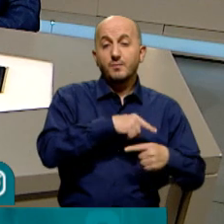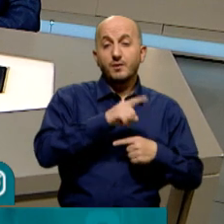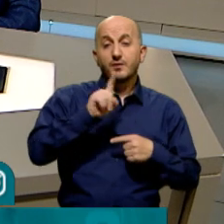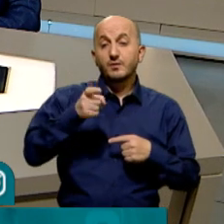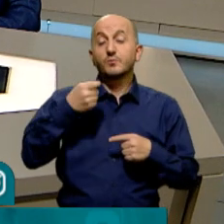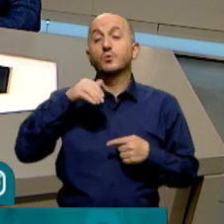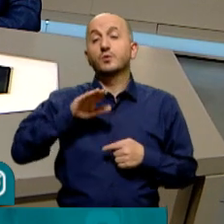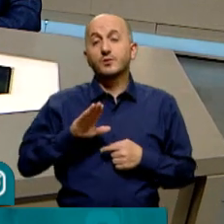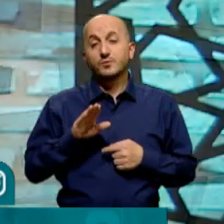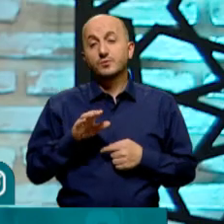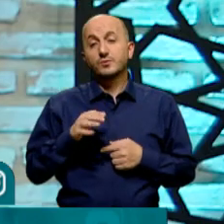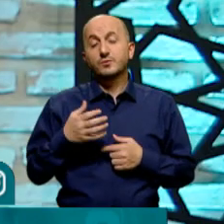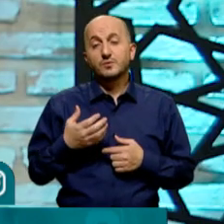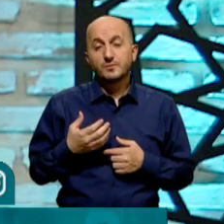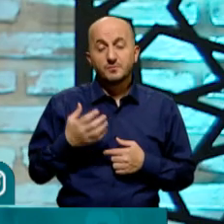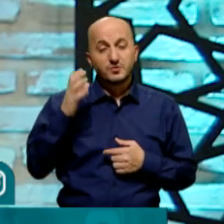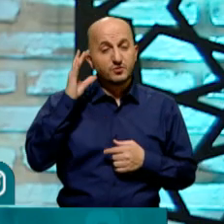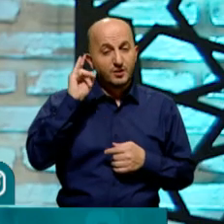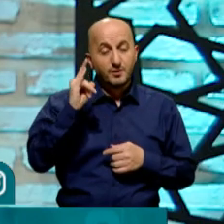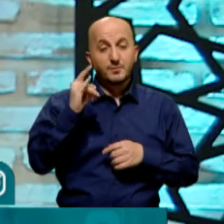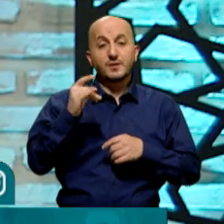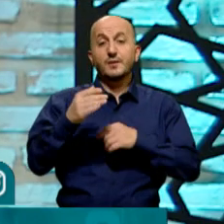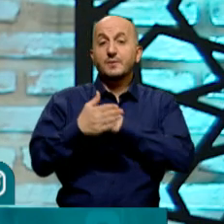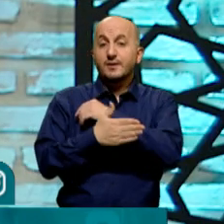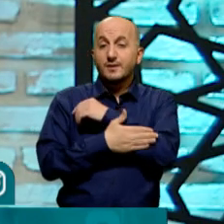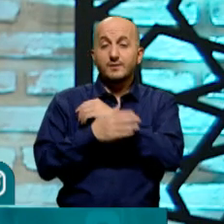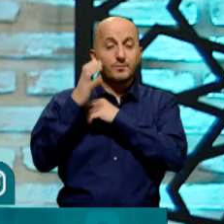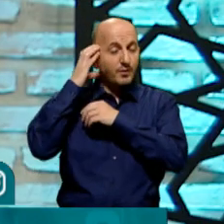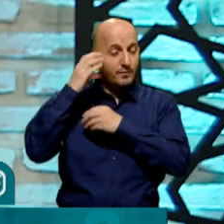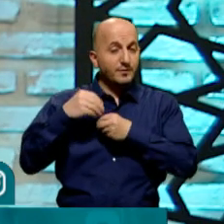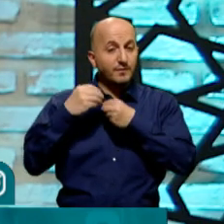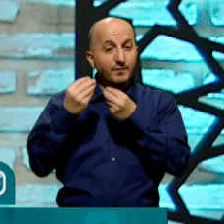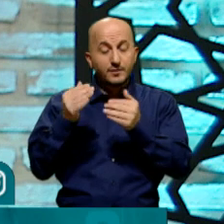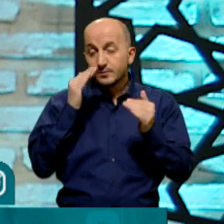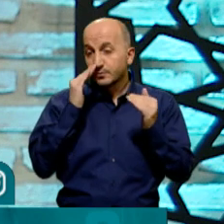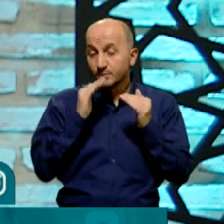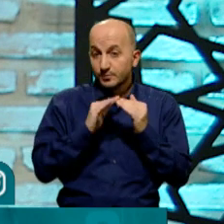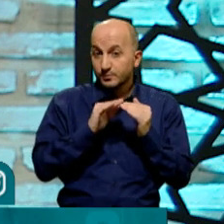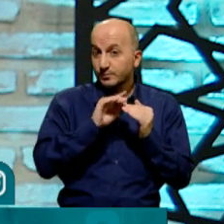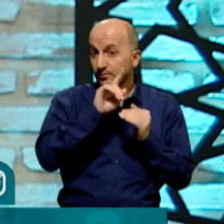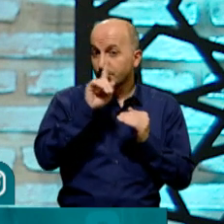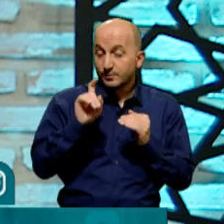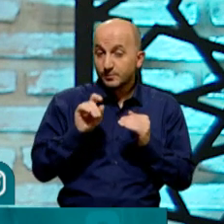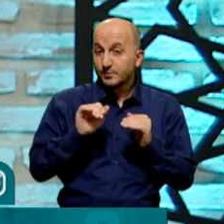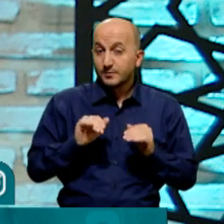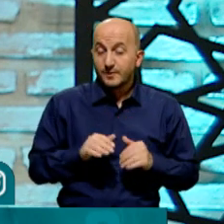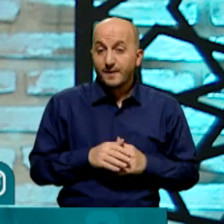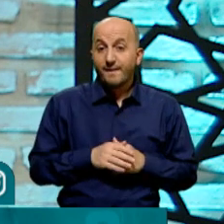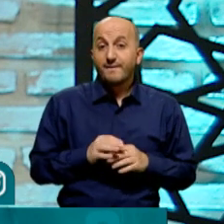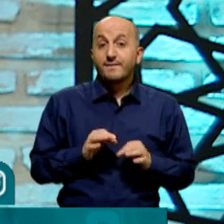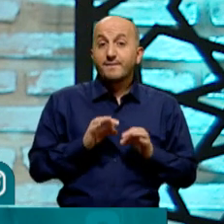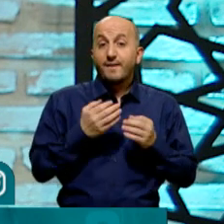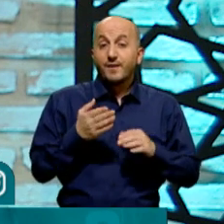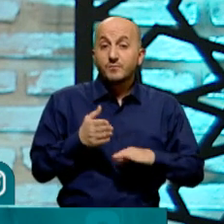adına bir İslam kuruna, camiye, medrese versek uygun mu değil mi? Veyahut onun adına onun kilisesine verse uygun mu değil mi? Nasıl bu